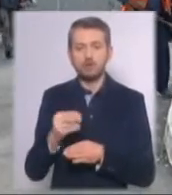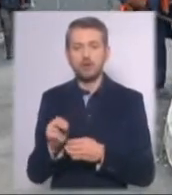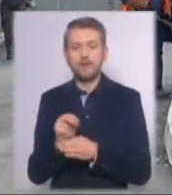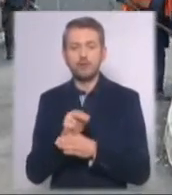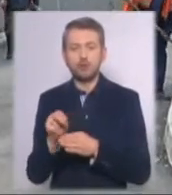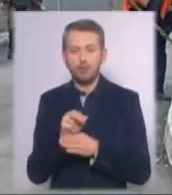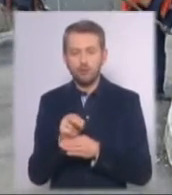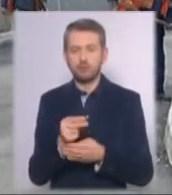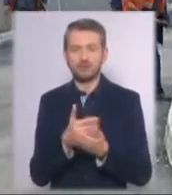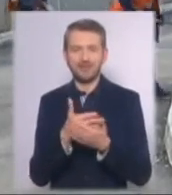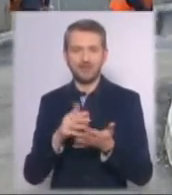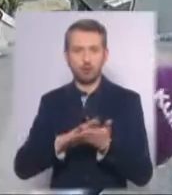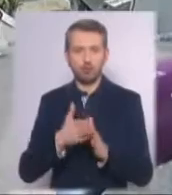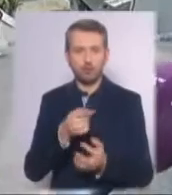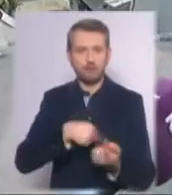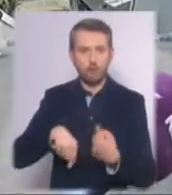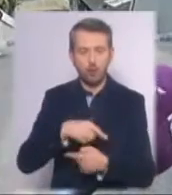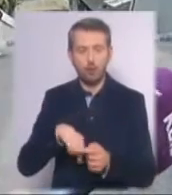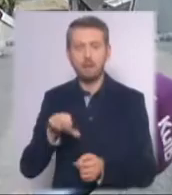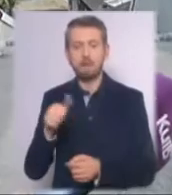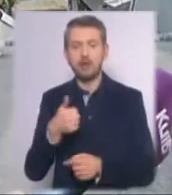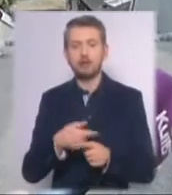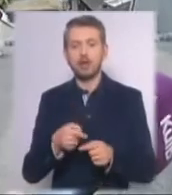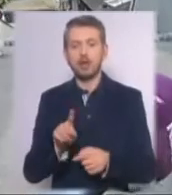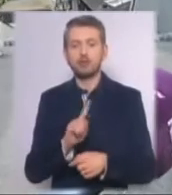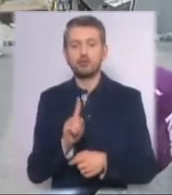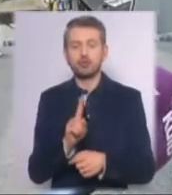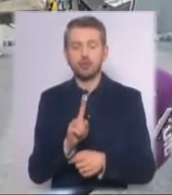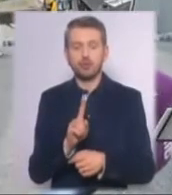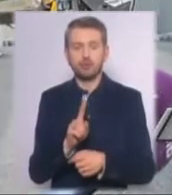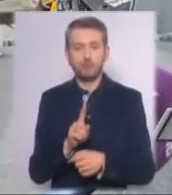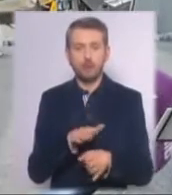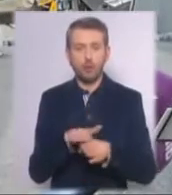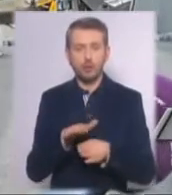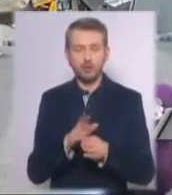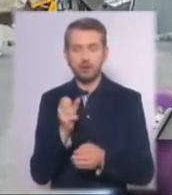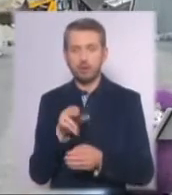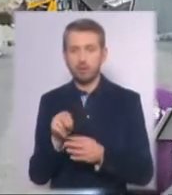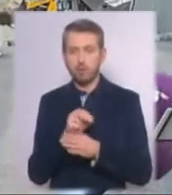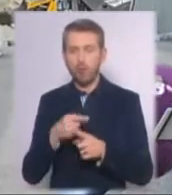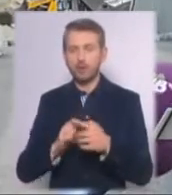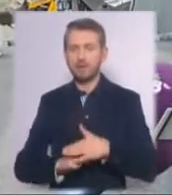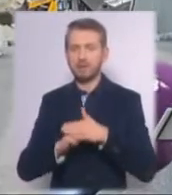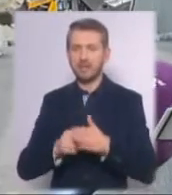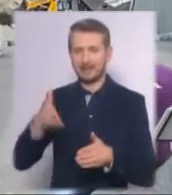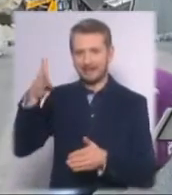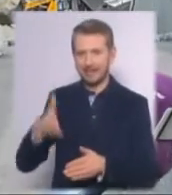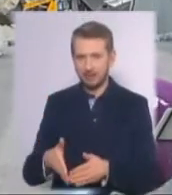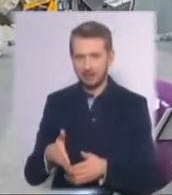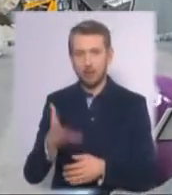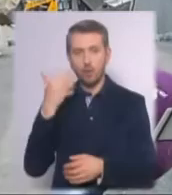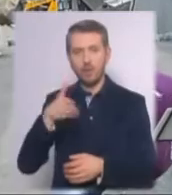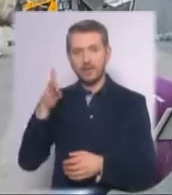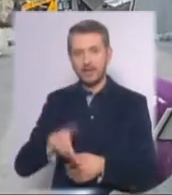відновлюють інфраструктуру навколо. Перше, це чого виконується капітальний ремонт, це підпірні стінки. Значить, коли підпірні стінки